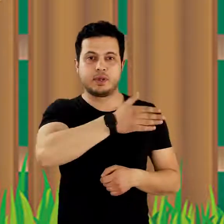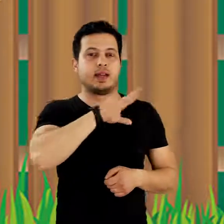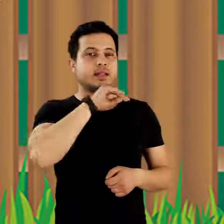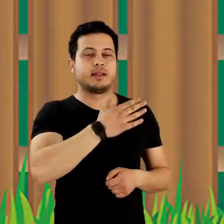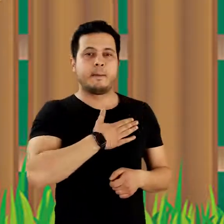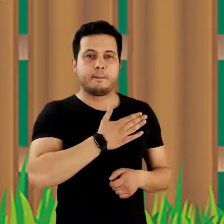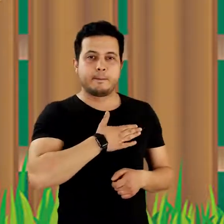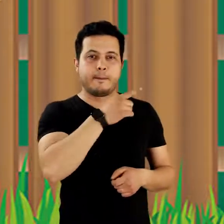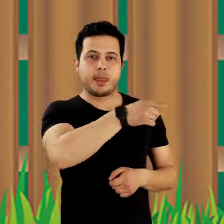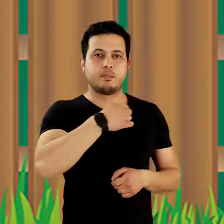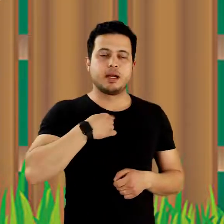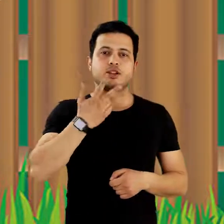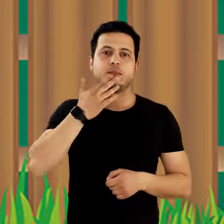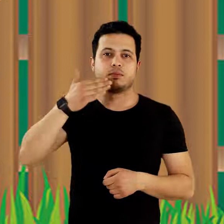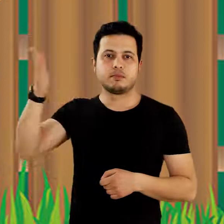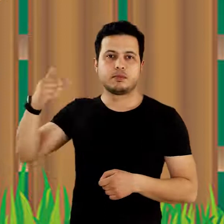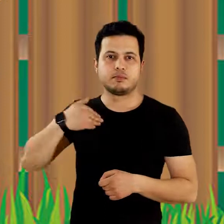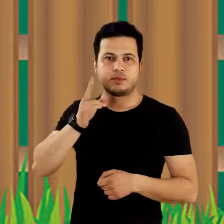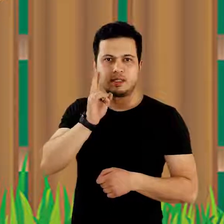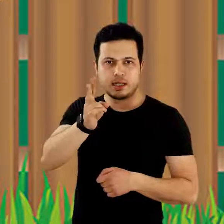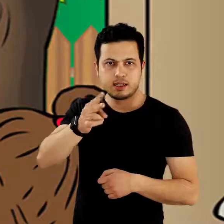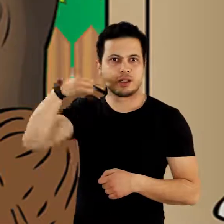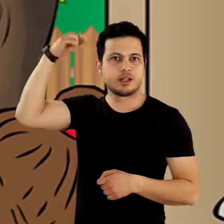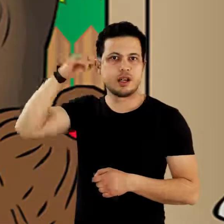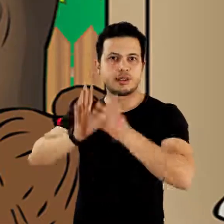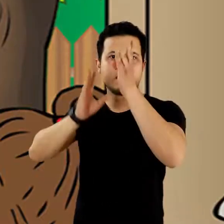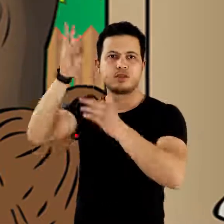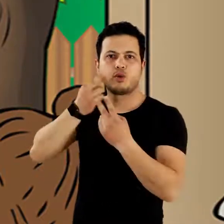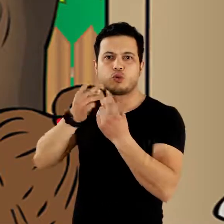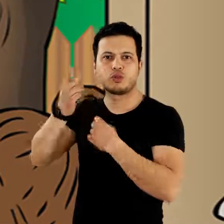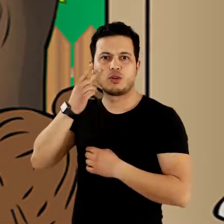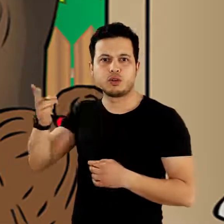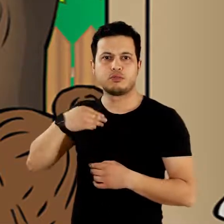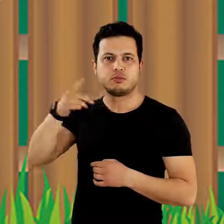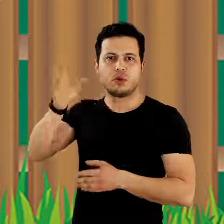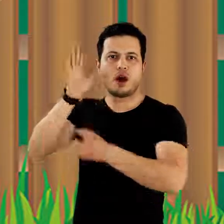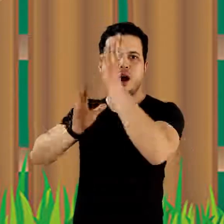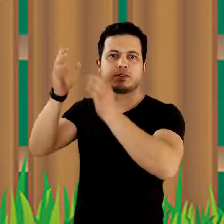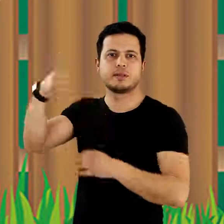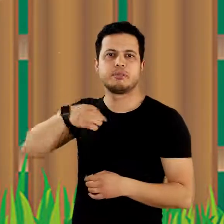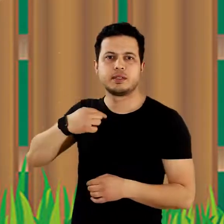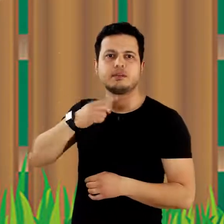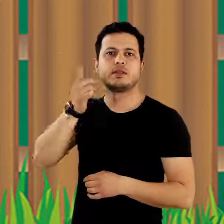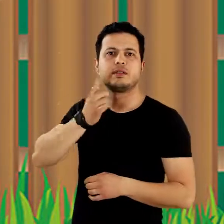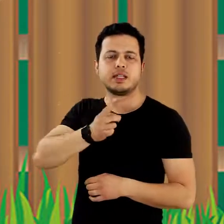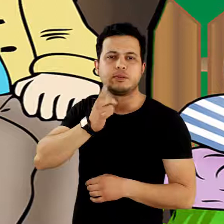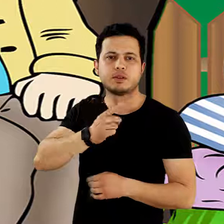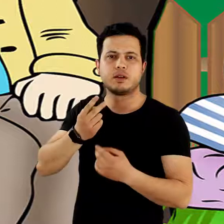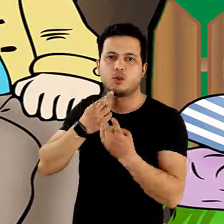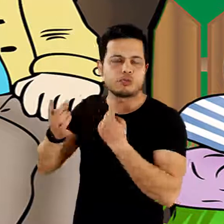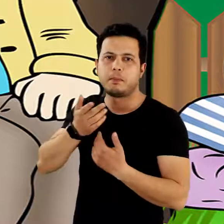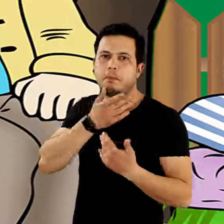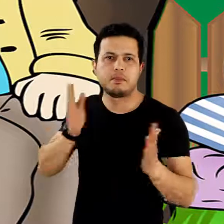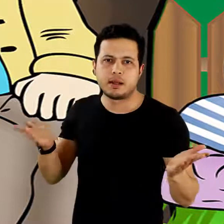Dedeciğim, camdan bakarken seni kiraz ağacıyla konuşurken gördüm. Ama ağaçlar bizim dilimizi anlamazlar ki.